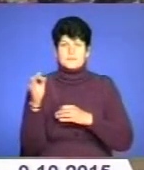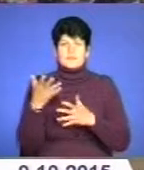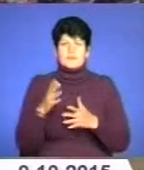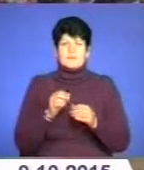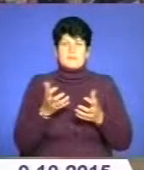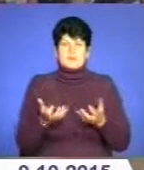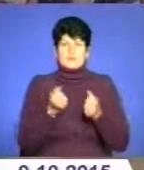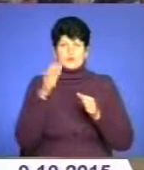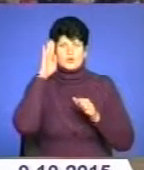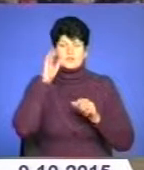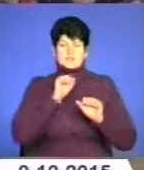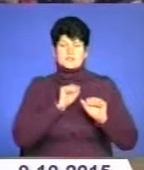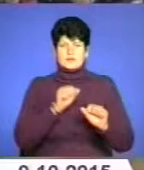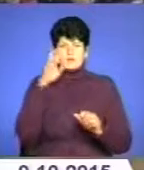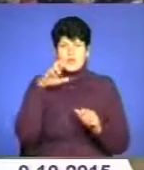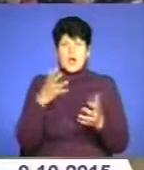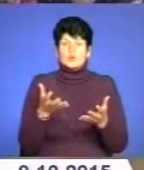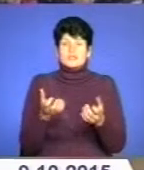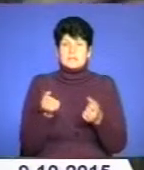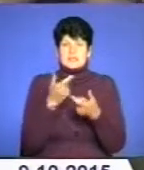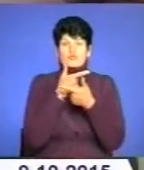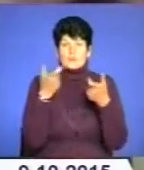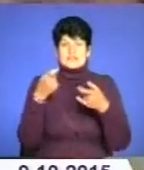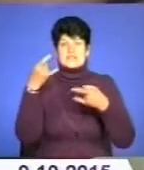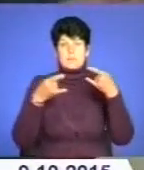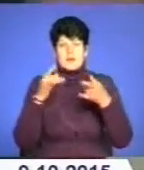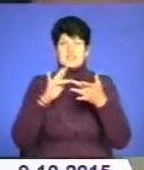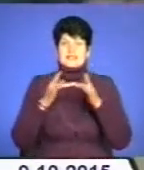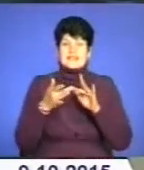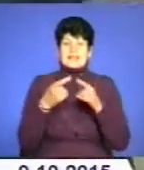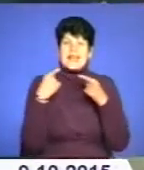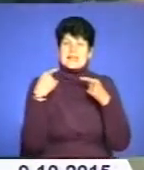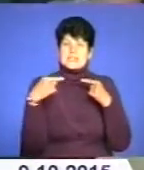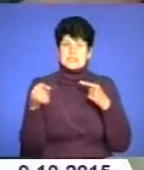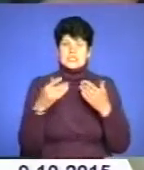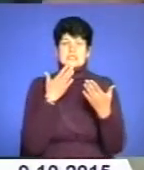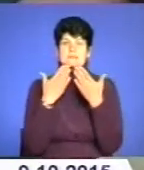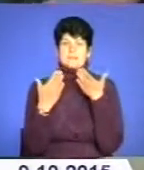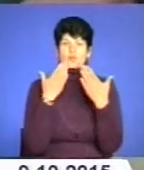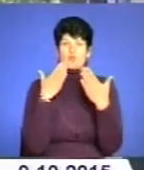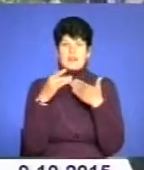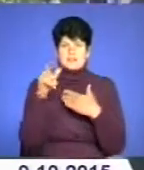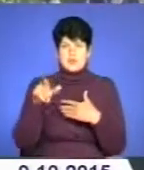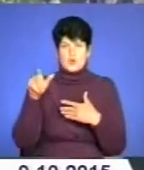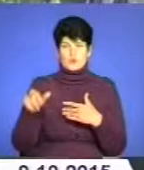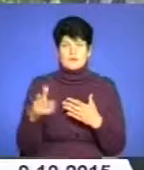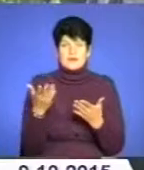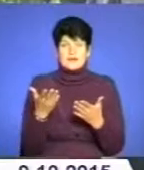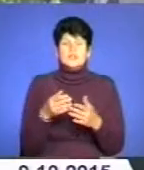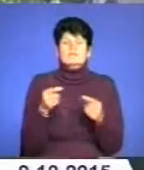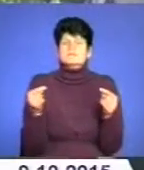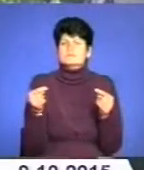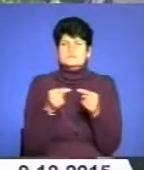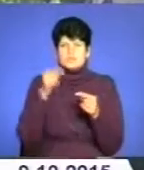держави. Але одне – отримати інформацію з телебачення чи інтернету, а зовсім інше – поспілкуватися із людьми, які не щуток знають